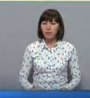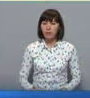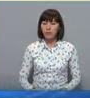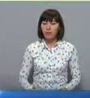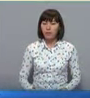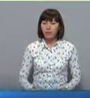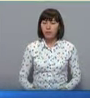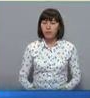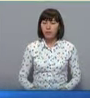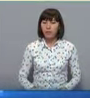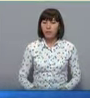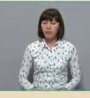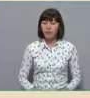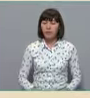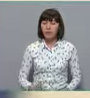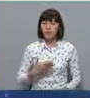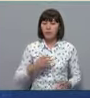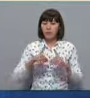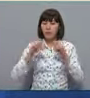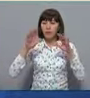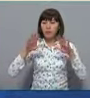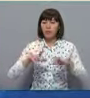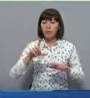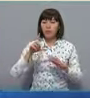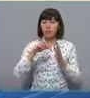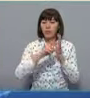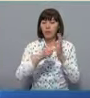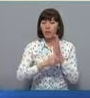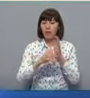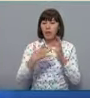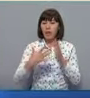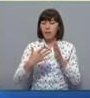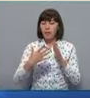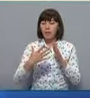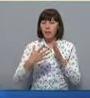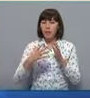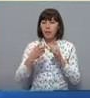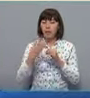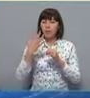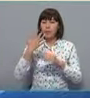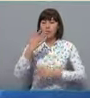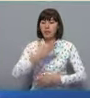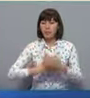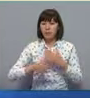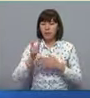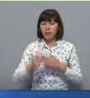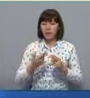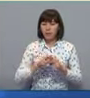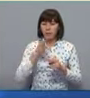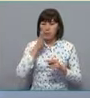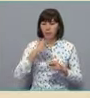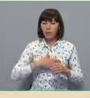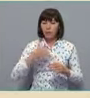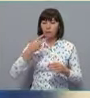мекемеде 765-тей адам жұмыс істейді. Оның ішінде 72 бар көп балалы ана, 15 мүгедек бар. Осы биылғы жылдың өзінде біз